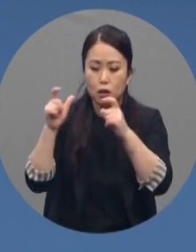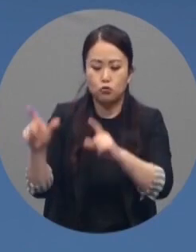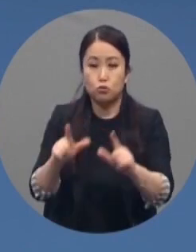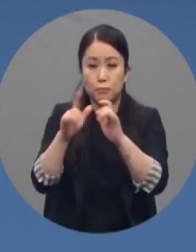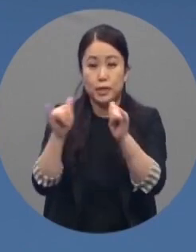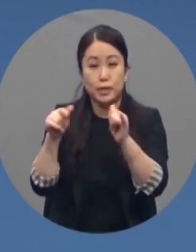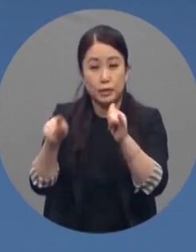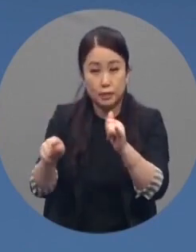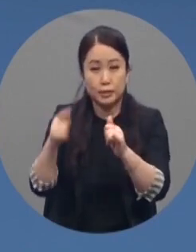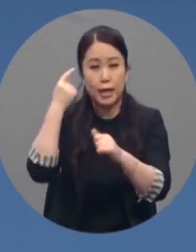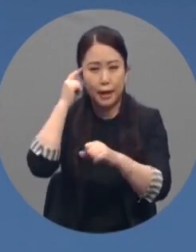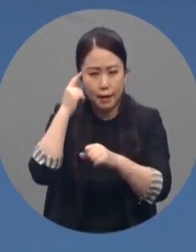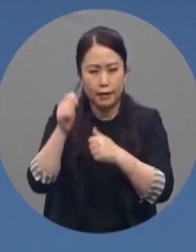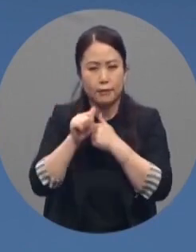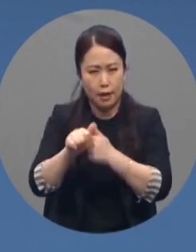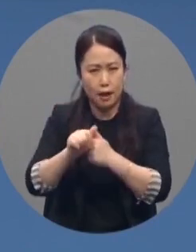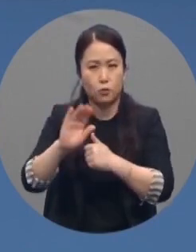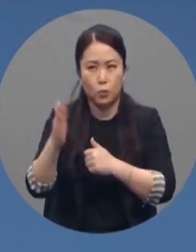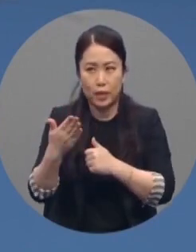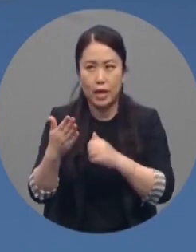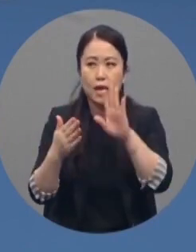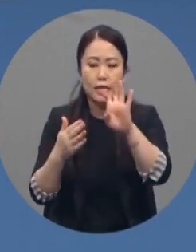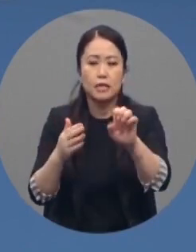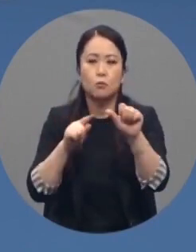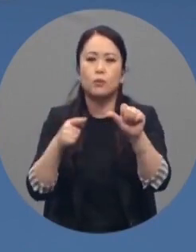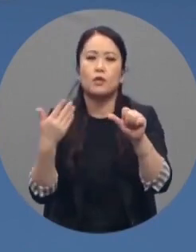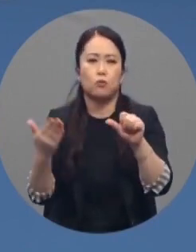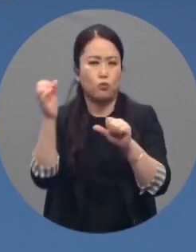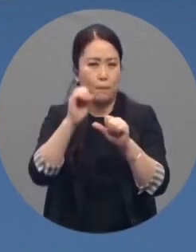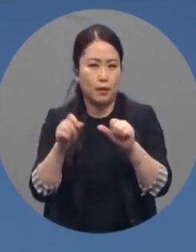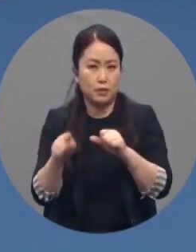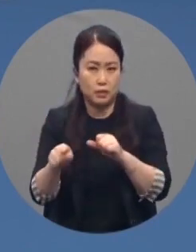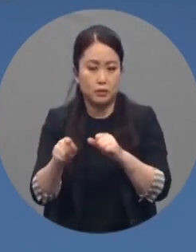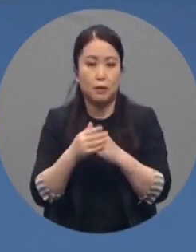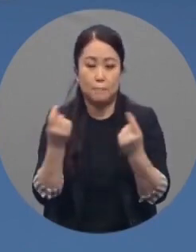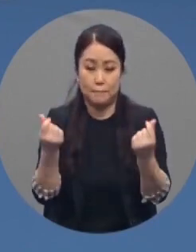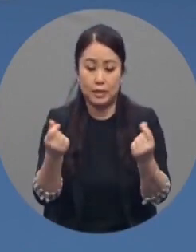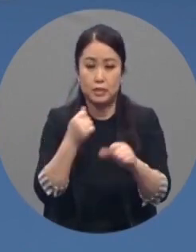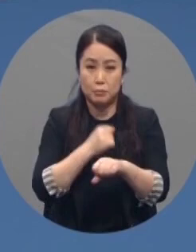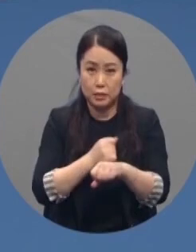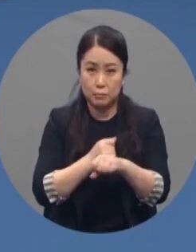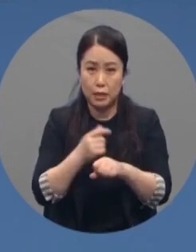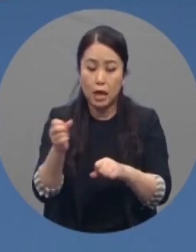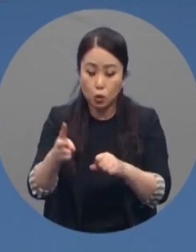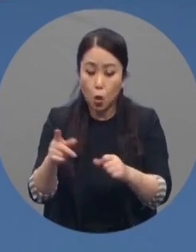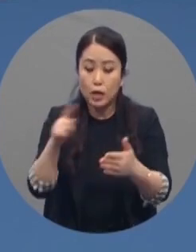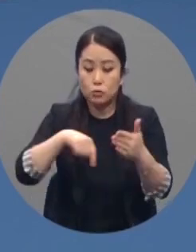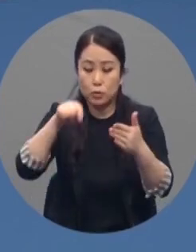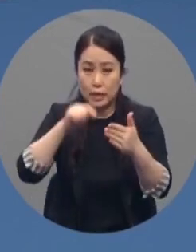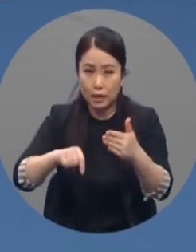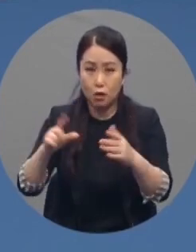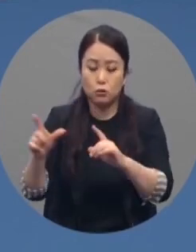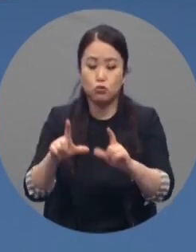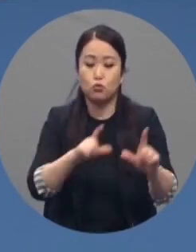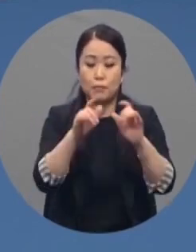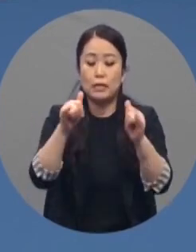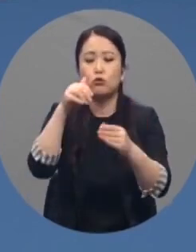안에서 비슷했습니다이 가운데 주민 투표 같은 직접 참여가 적합하다는 의견이 34.8%를